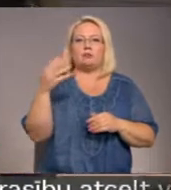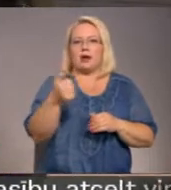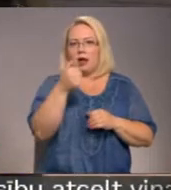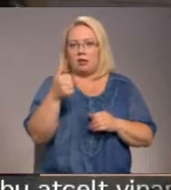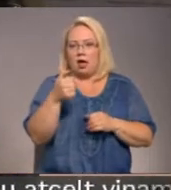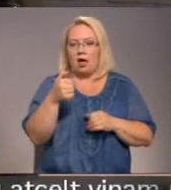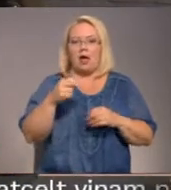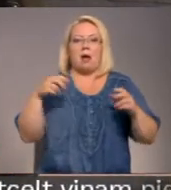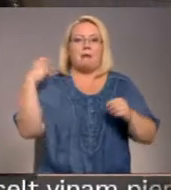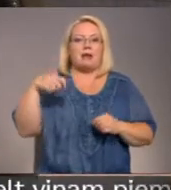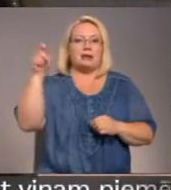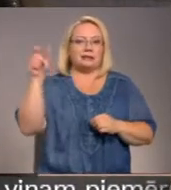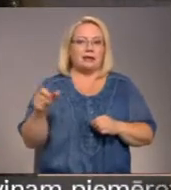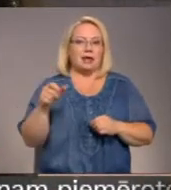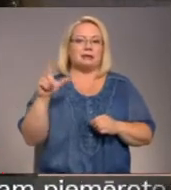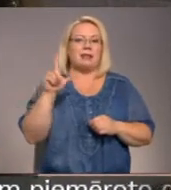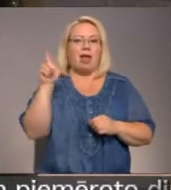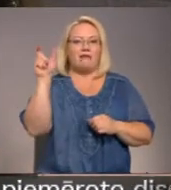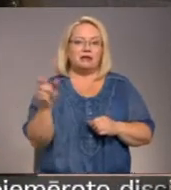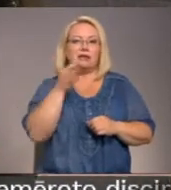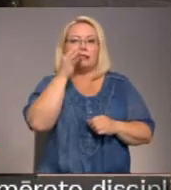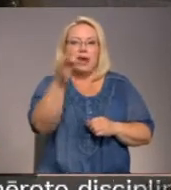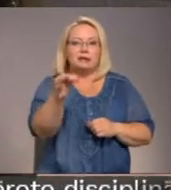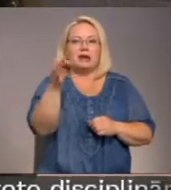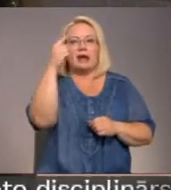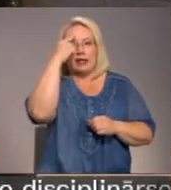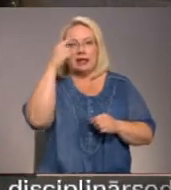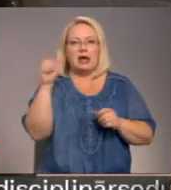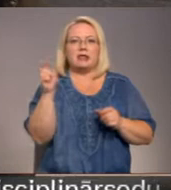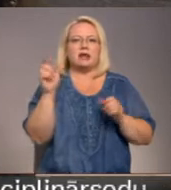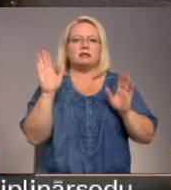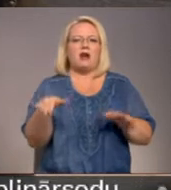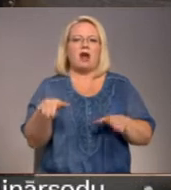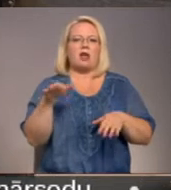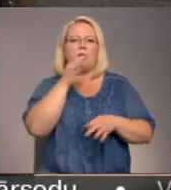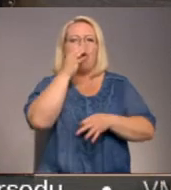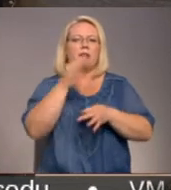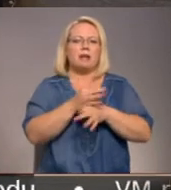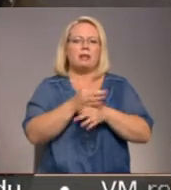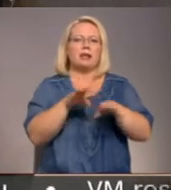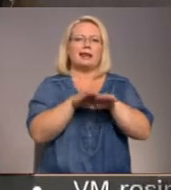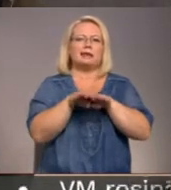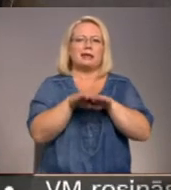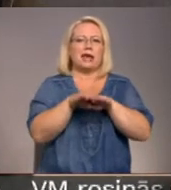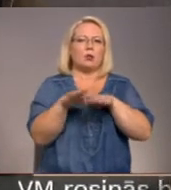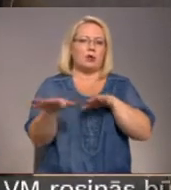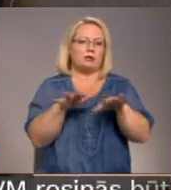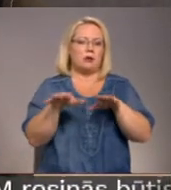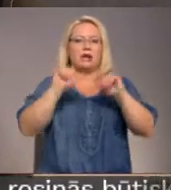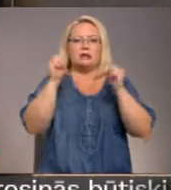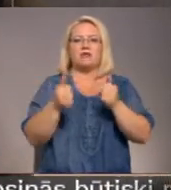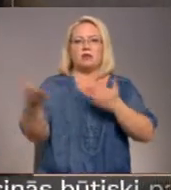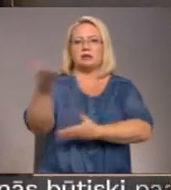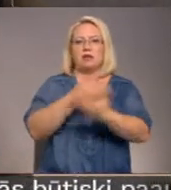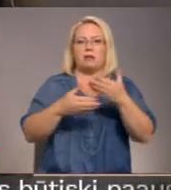Gadā. Prezidents Levits arī izteica cerību, ka Indija drīzumā varētu atbildēt ar līdzīgu soli, kā arī izveidot